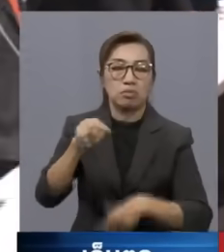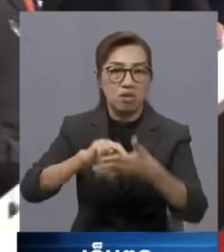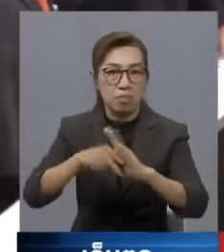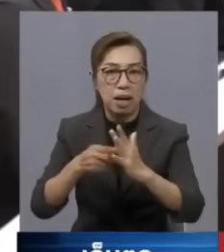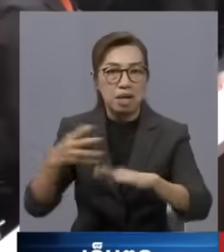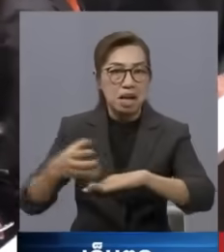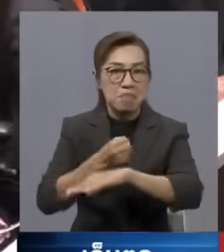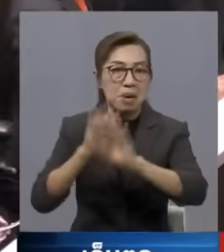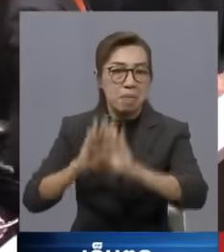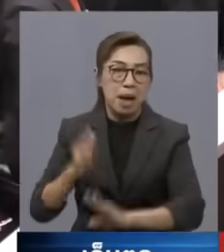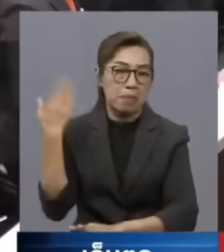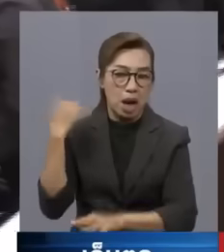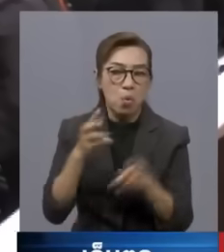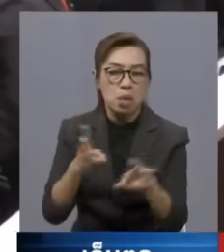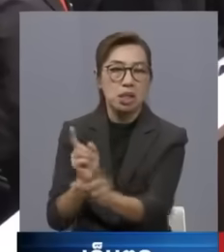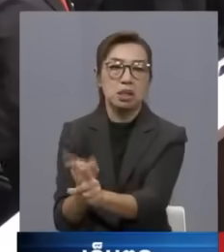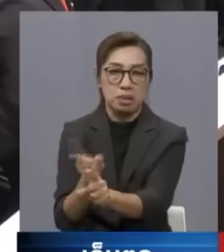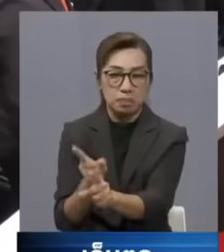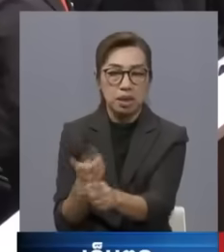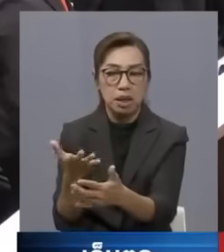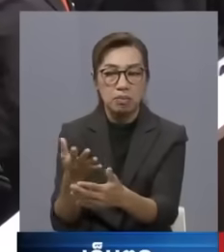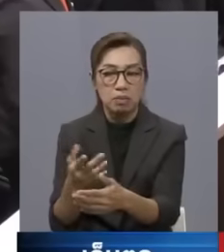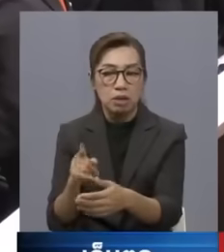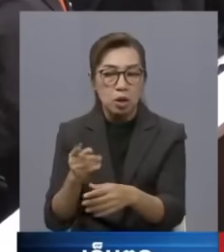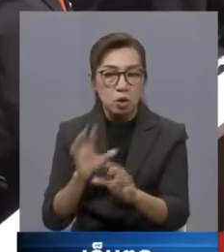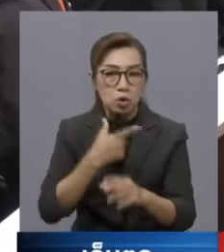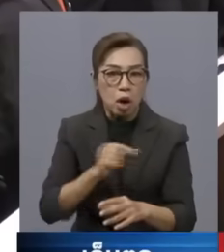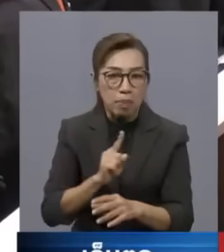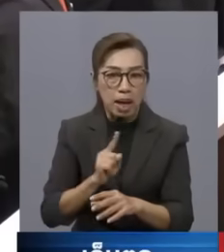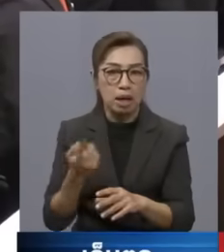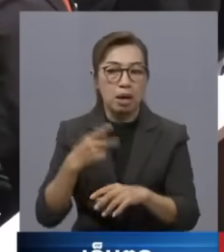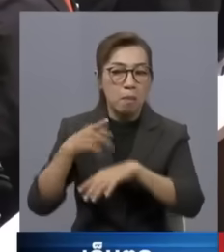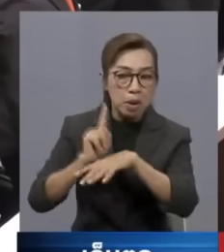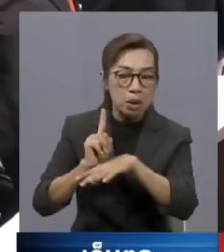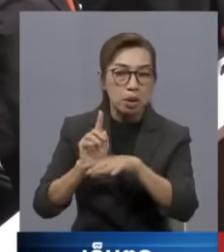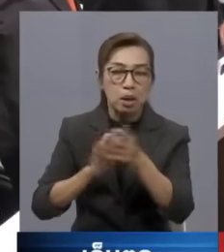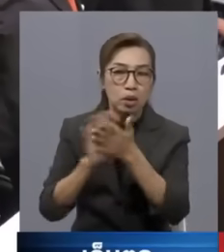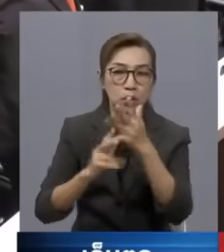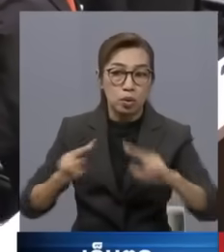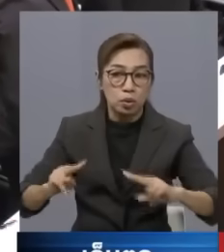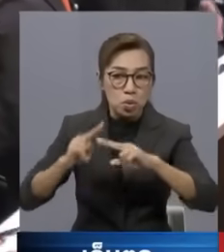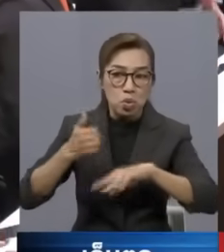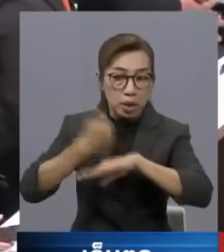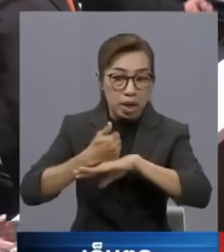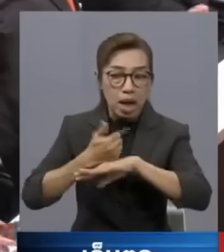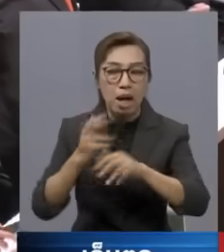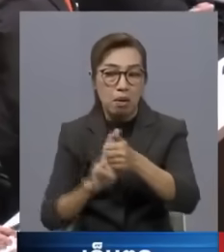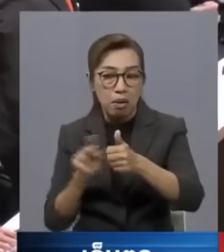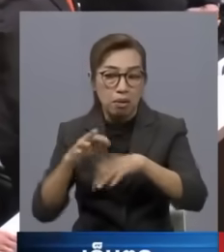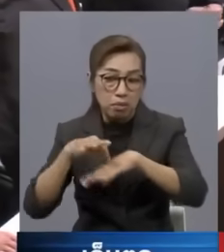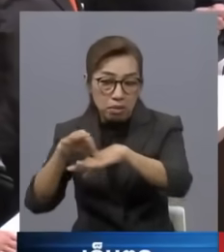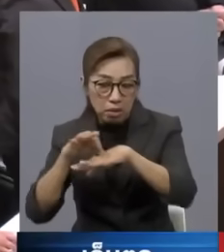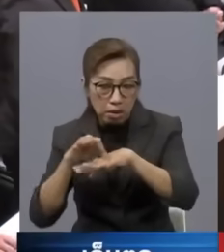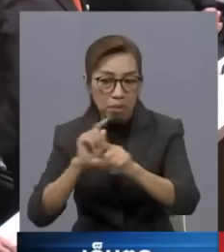การเมืองแบบเก่ารูปแบบเดิมเน้นต่อรองเอาผลประโยชน์ของตัวเองแล้วก็ไปใช้การแก้ไขปัญหาเศรษฐกิจ